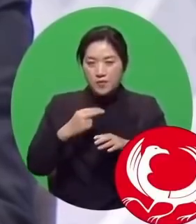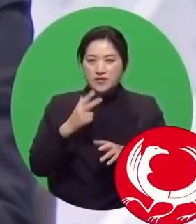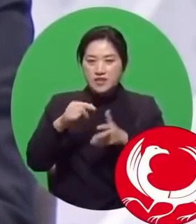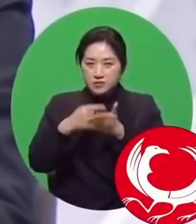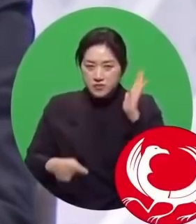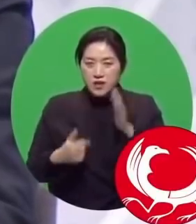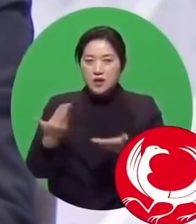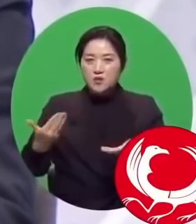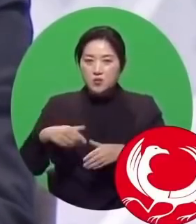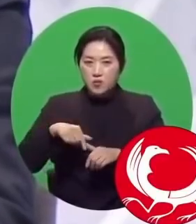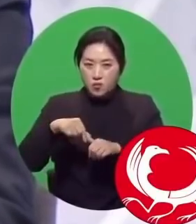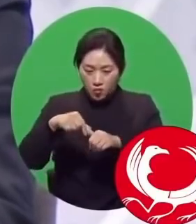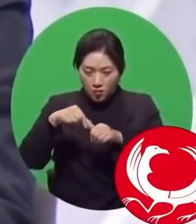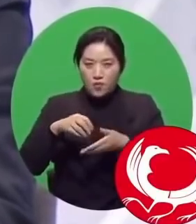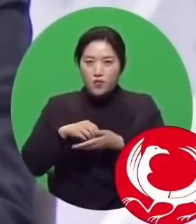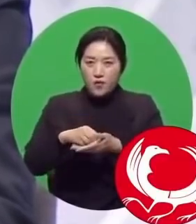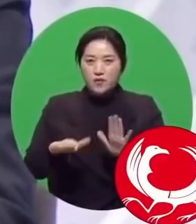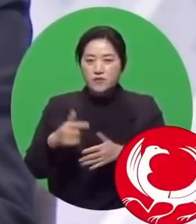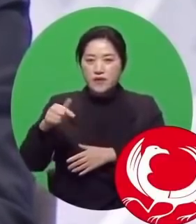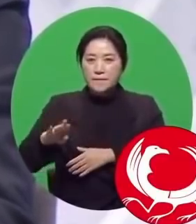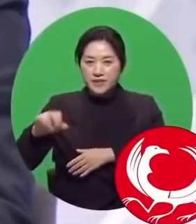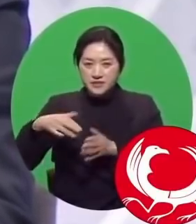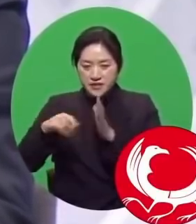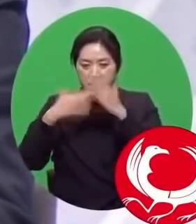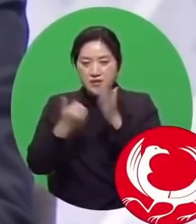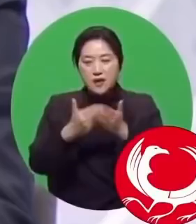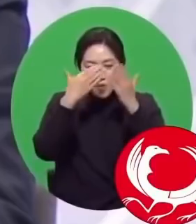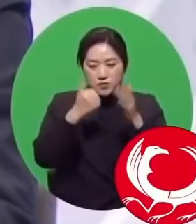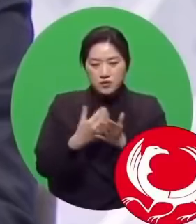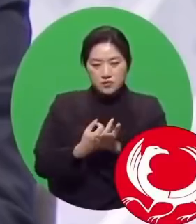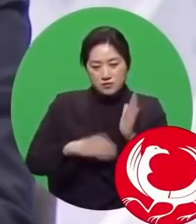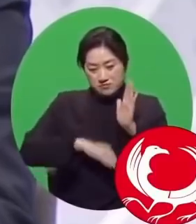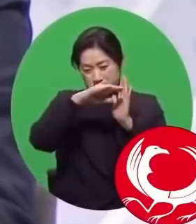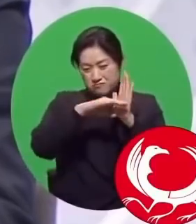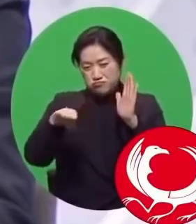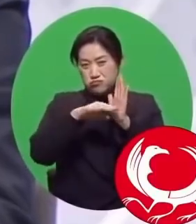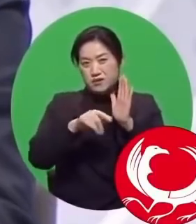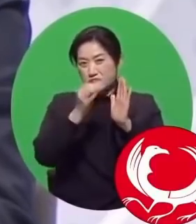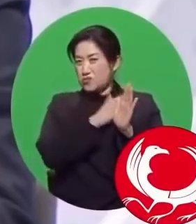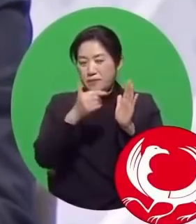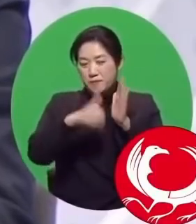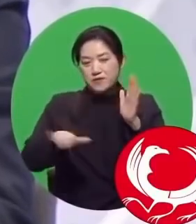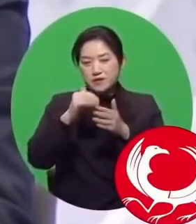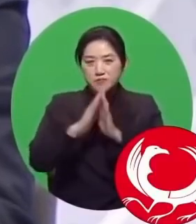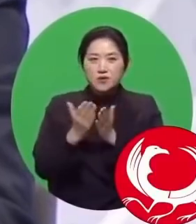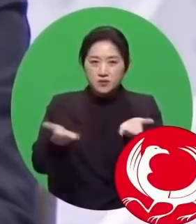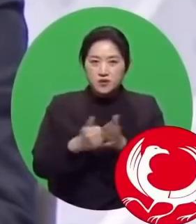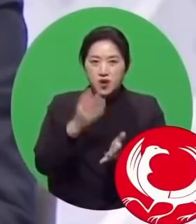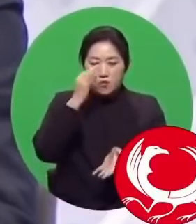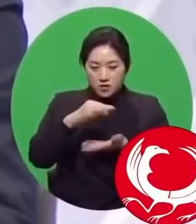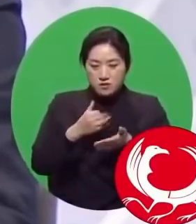고용보험, 갑건세 등은 면제 또는 중산재까지는 폐지됩니다. 월급을 받을 때 공제되는